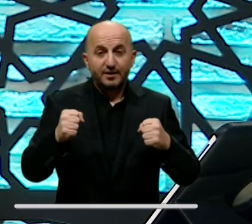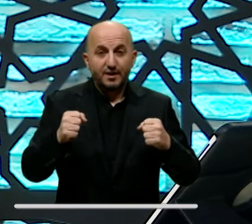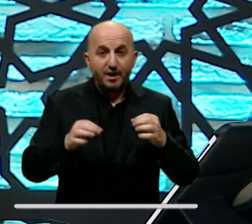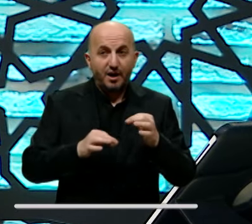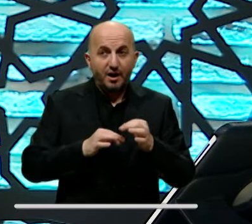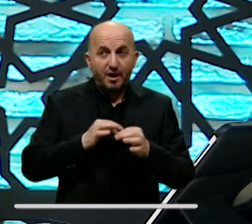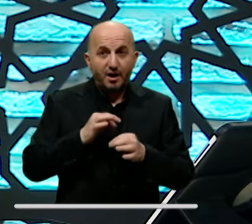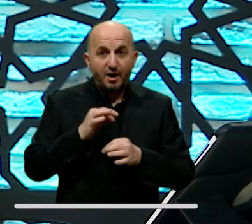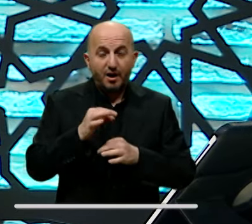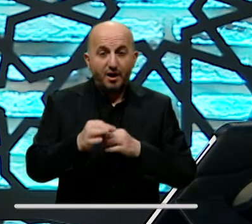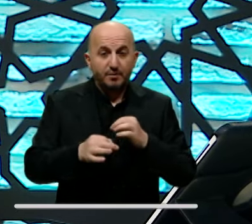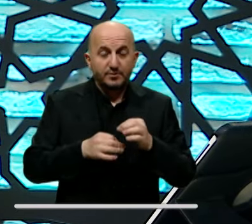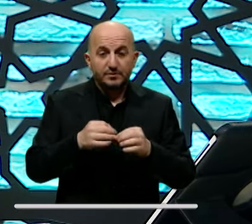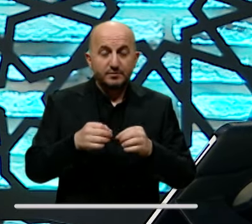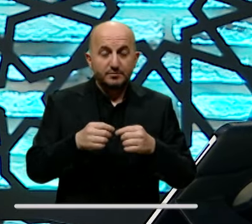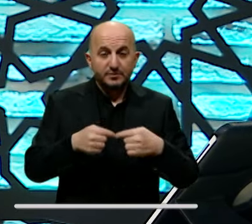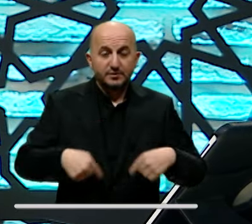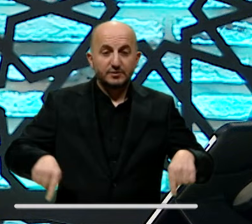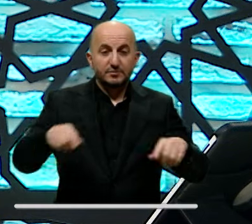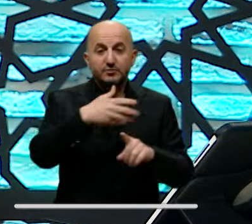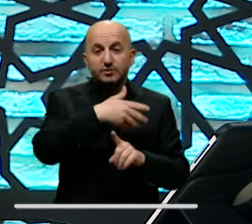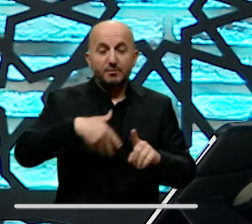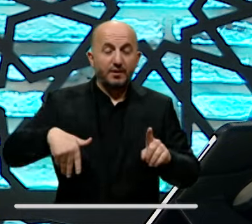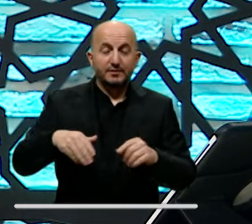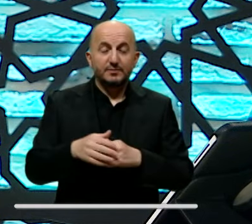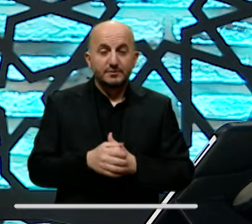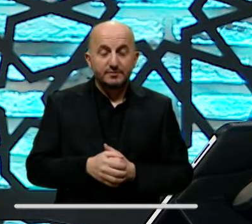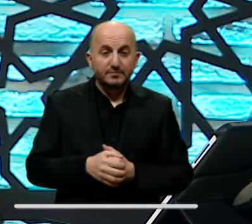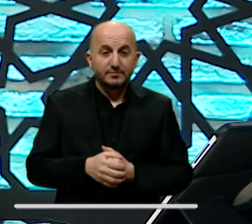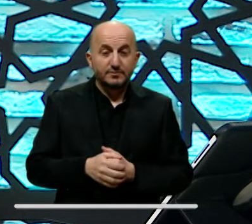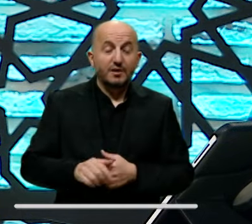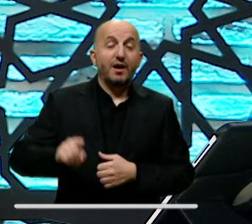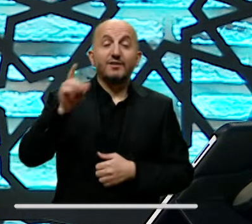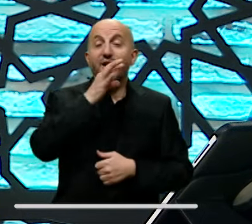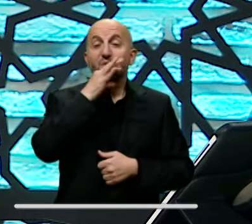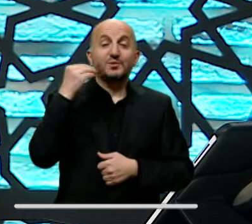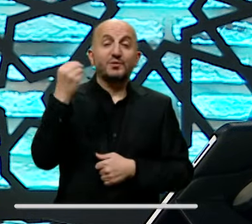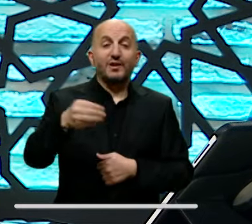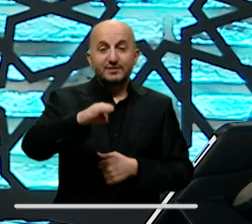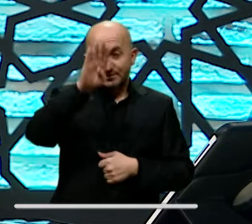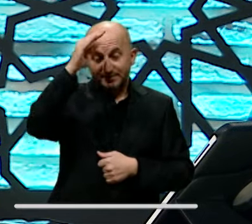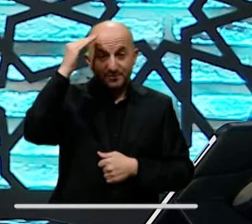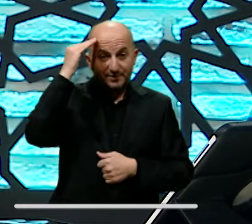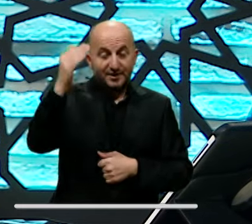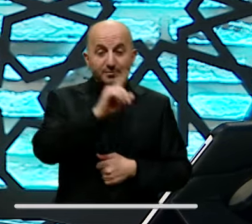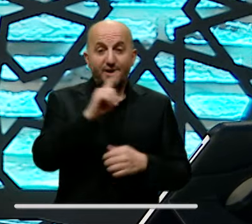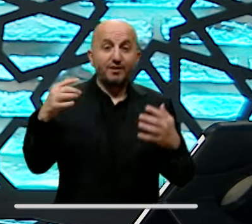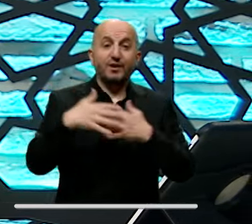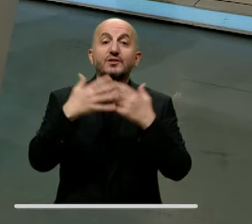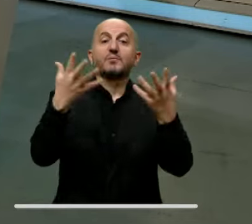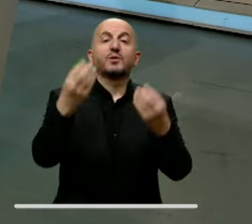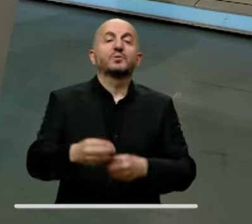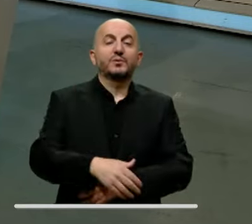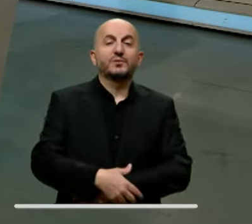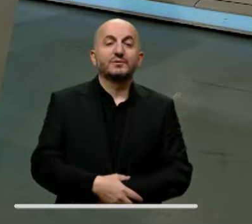boğazlarda cemaatimiz ettin eyvallah ne güzel Evet efendim Allah selamet versin İstanbul'a Selam ediyoruz Hayırlı akşamlarınız olsun